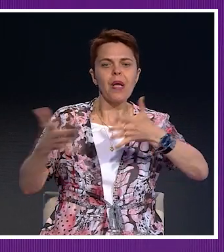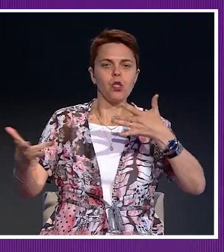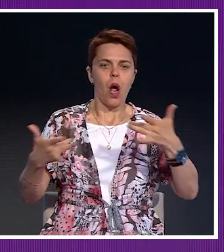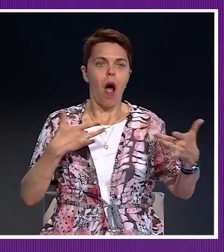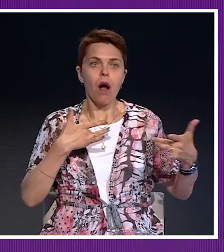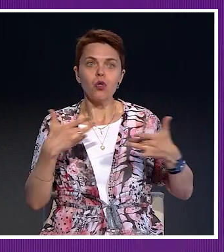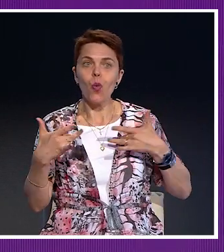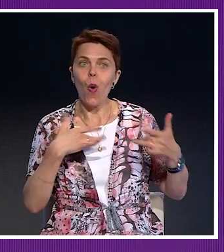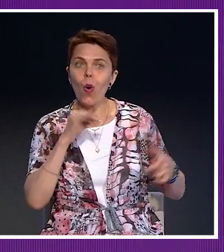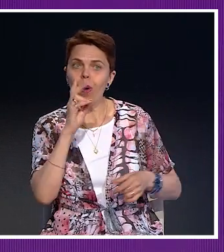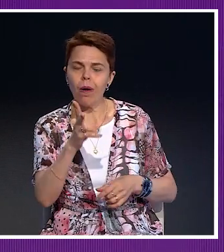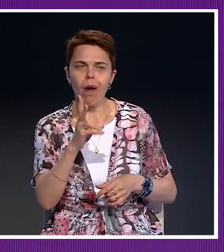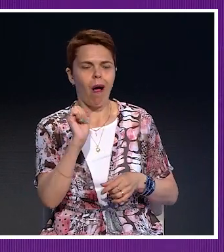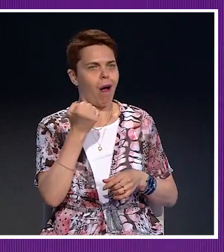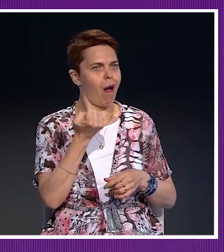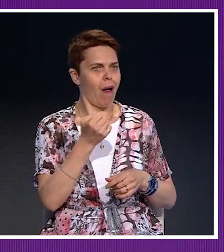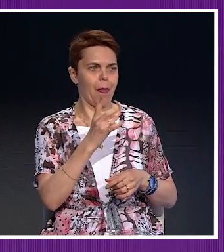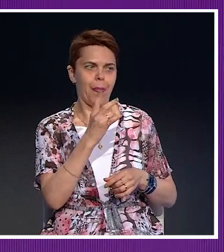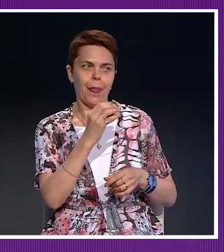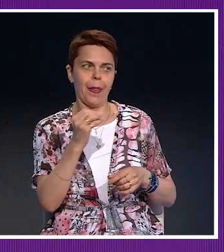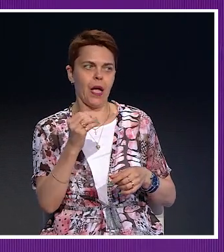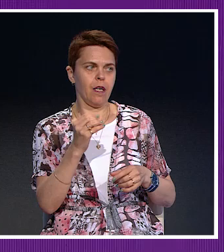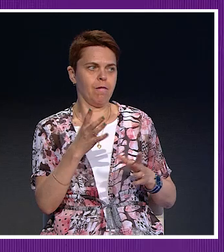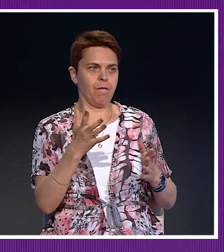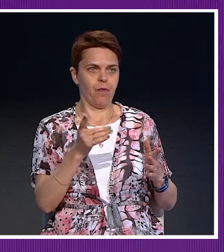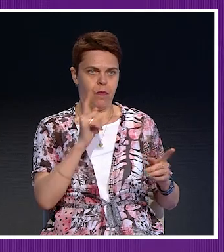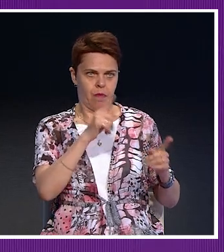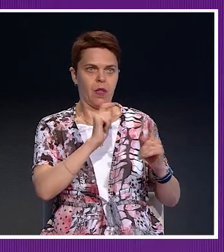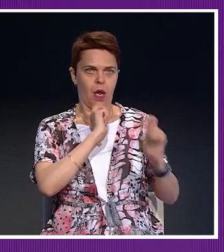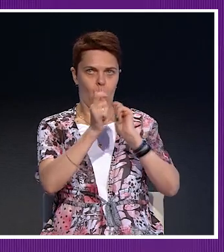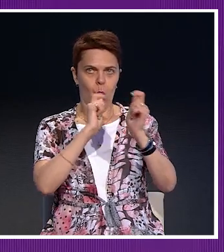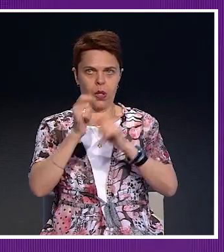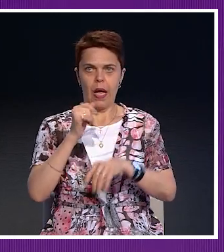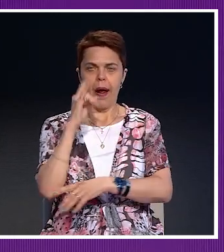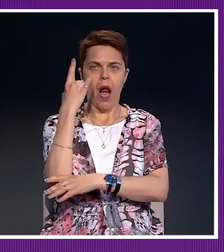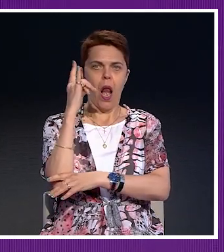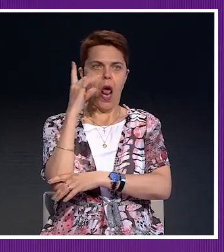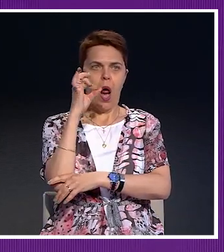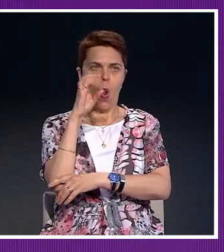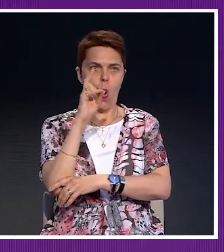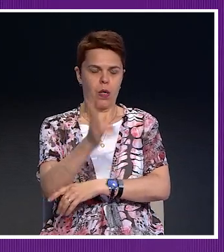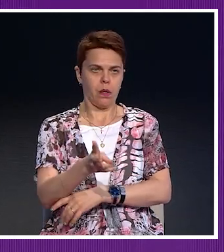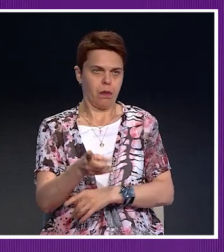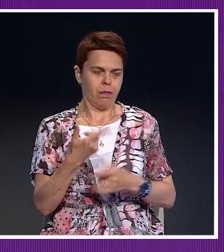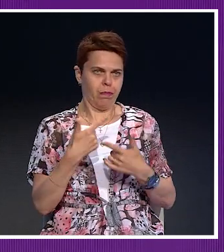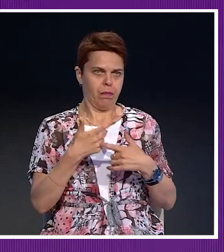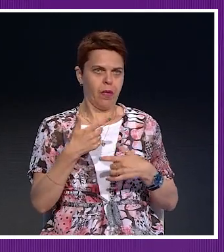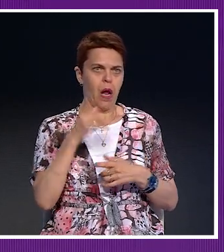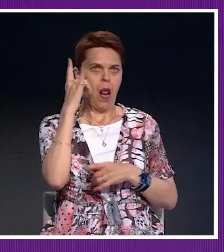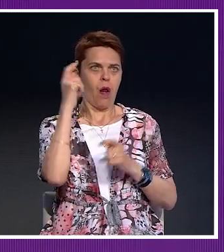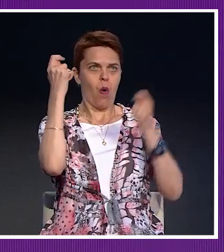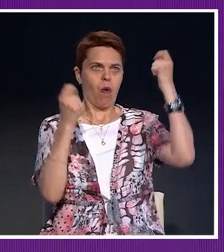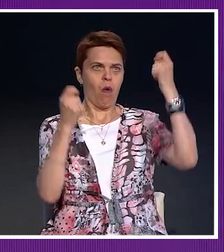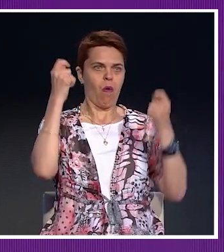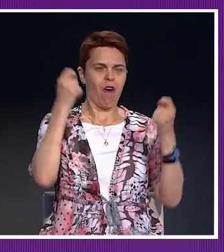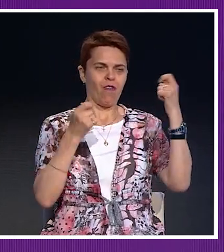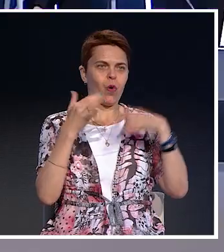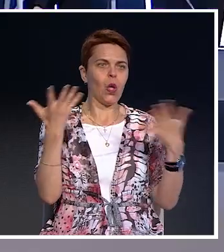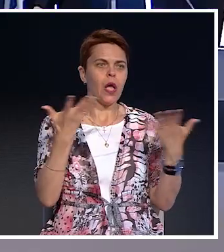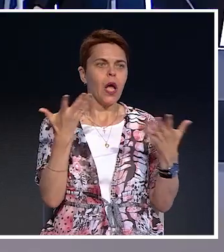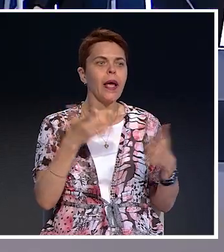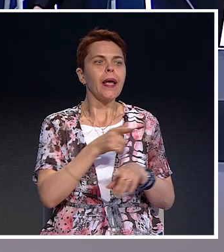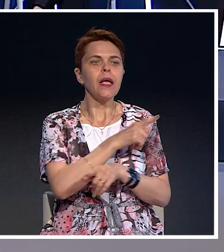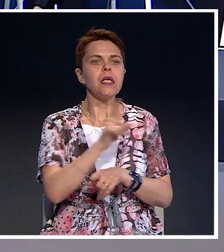акторок, а не, ну, або ви даруйте ляльок, да, над якими завжди є якийсь ляльковод, який каже, який